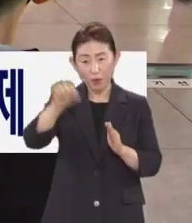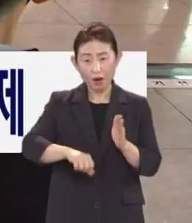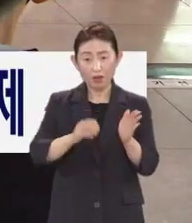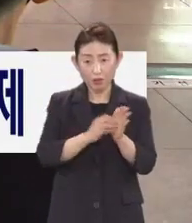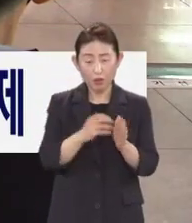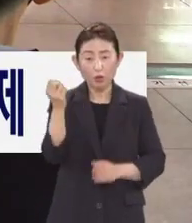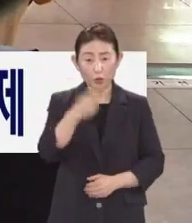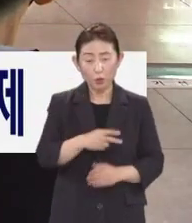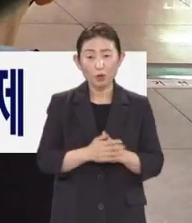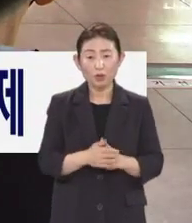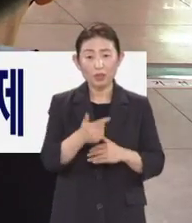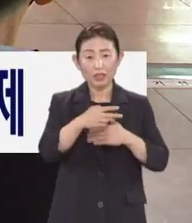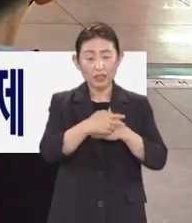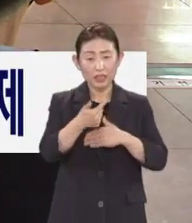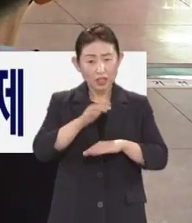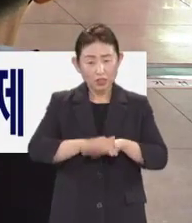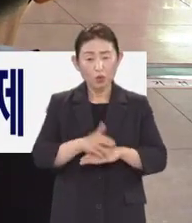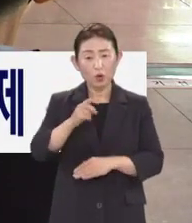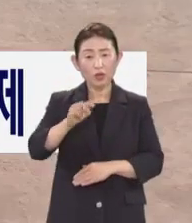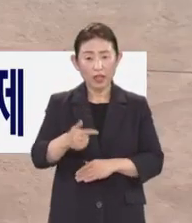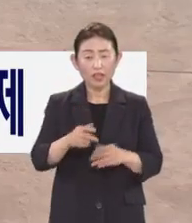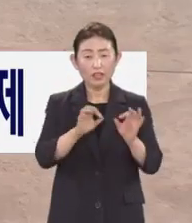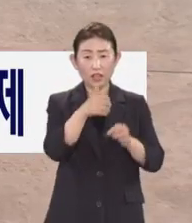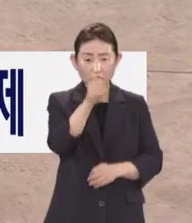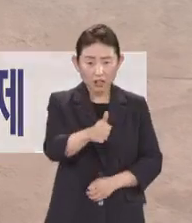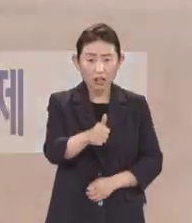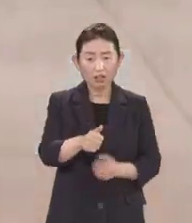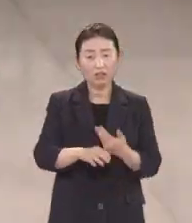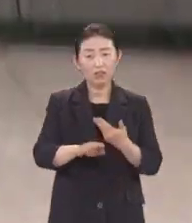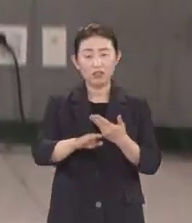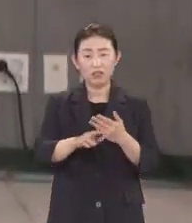여부에 관심이 모인 대전 원예조합은 다른 후보가